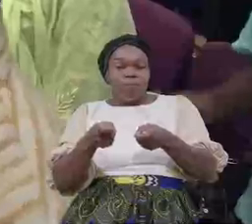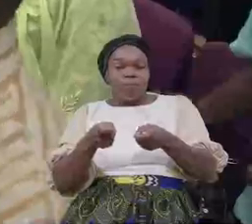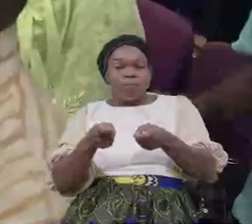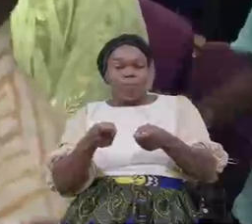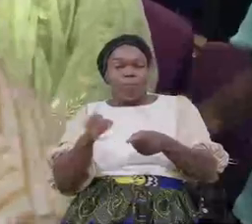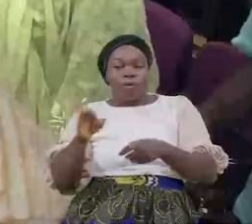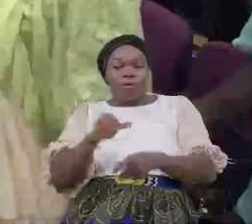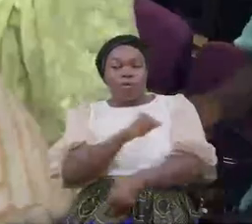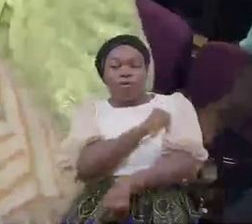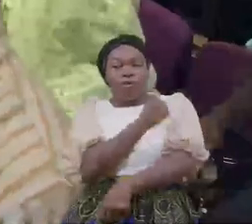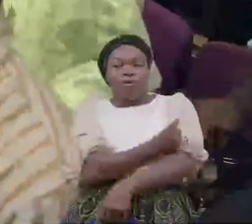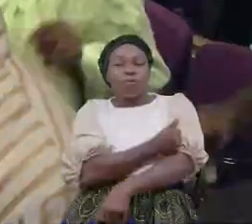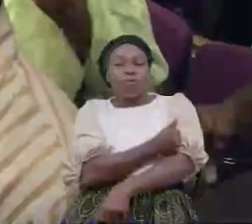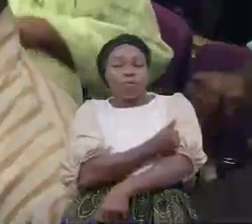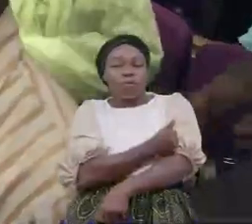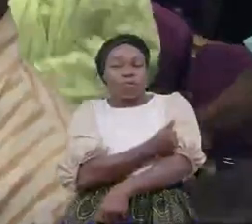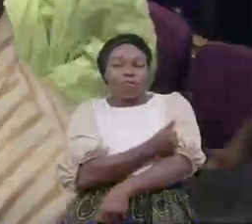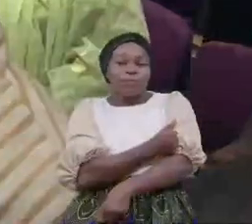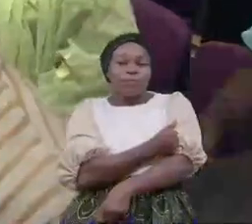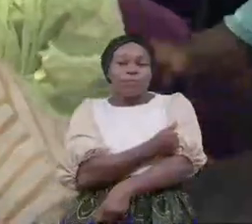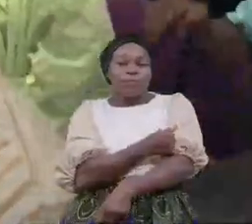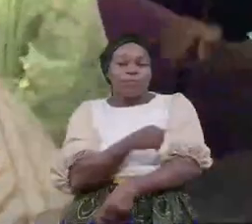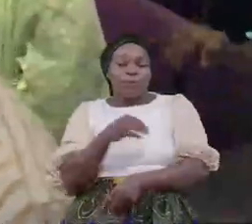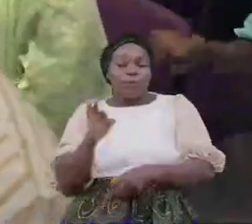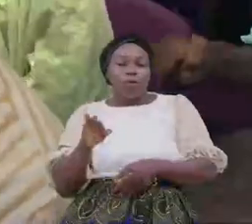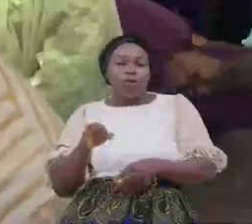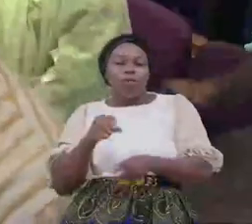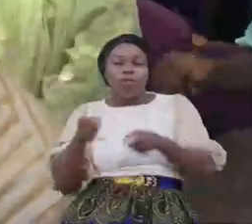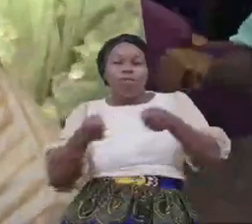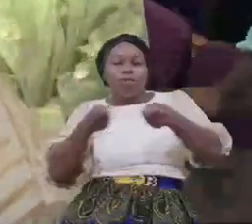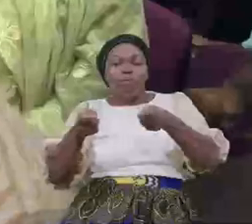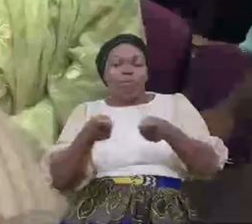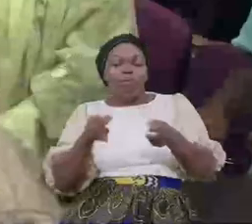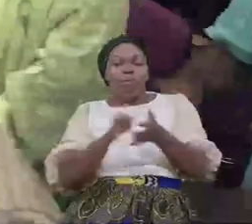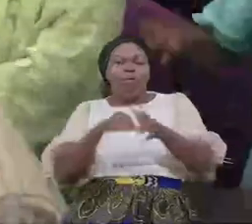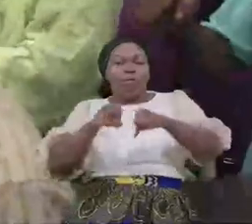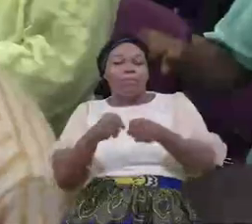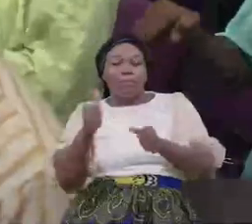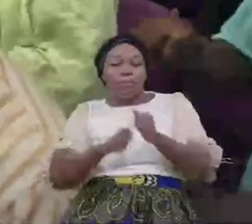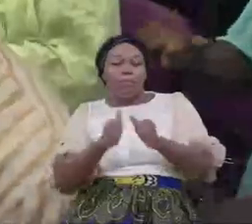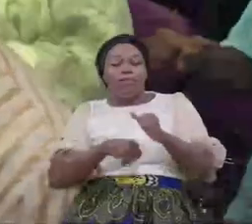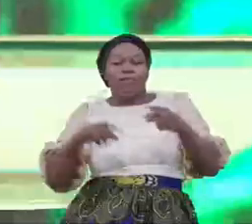La vie d'autorité. La vie de domination qui brise tout joug.